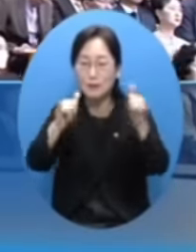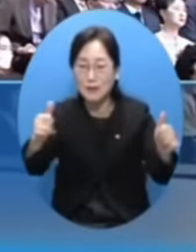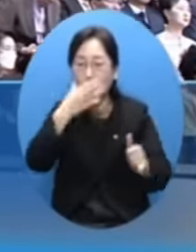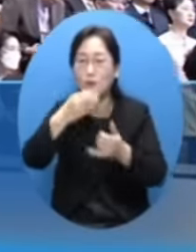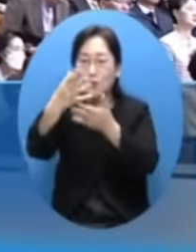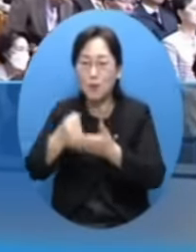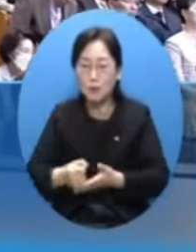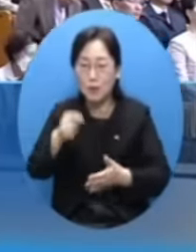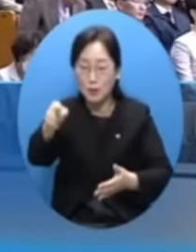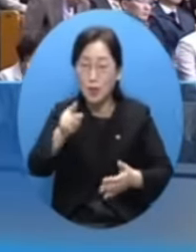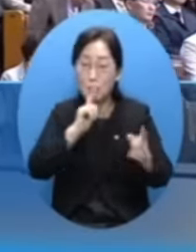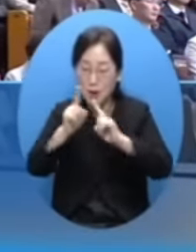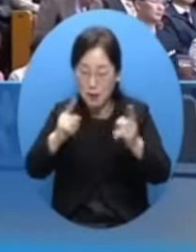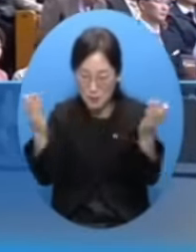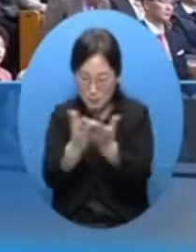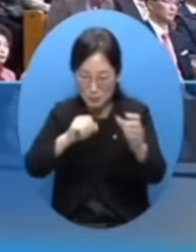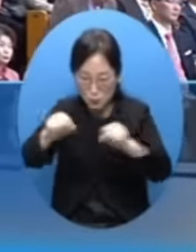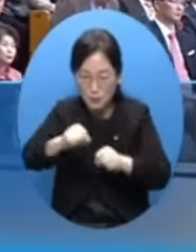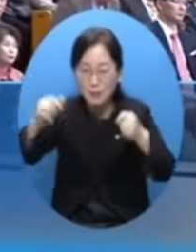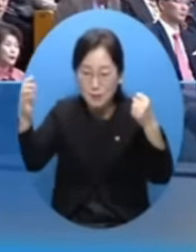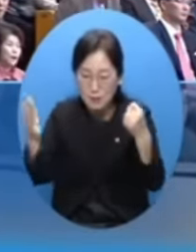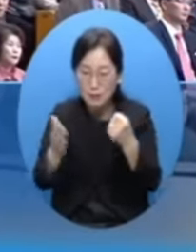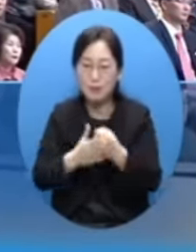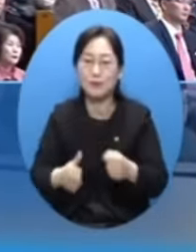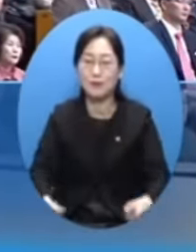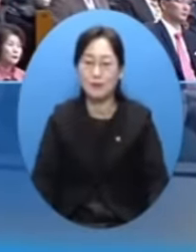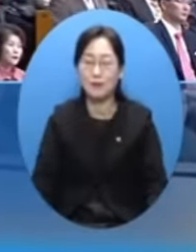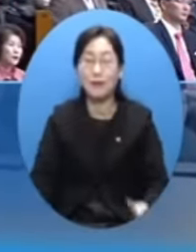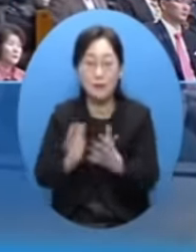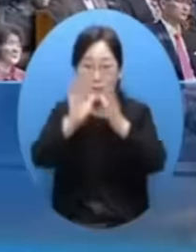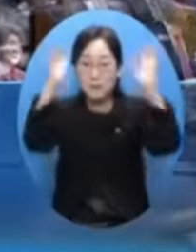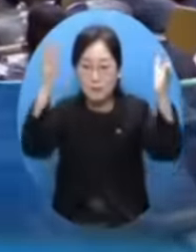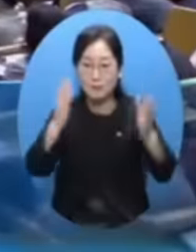말을 준행하였음이라 하셨다 하니라. 할렐루야.